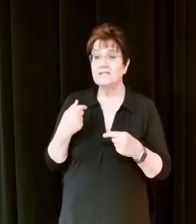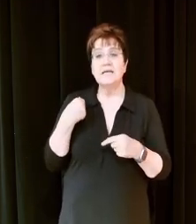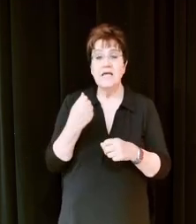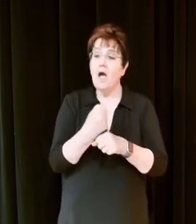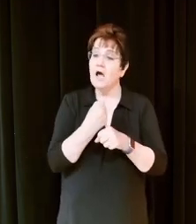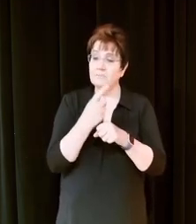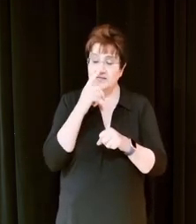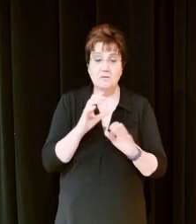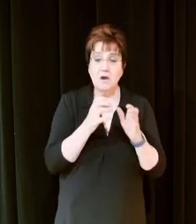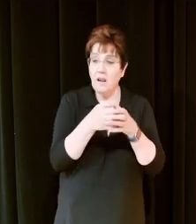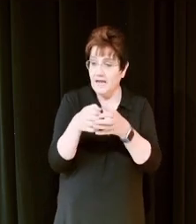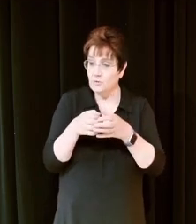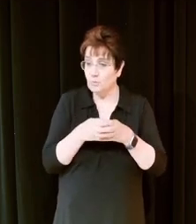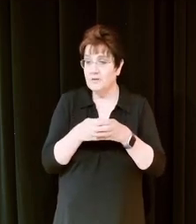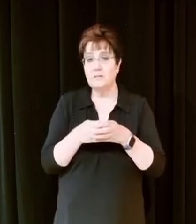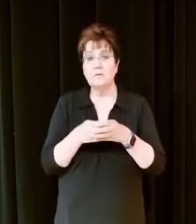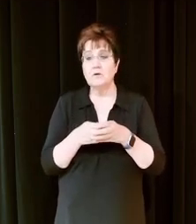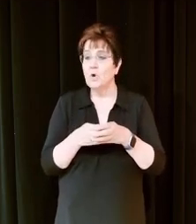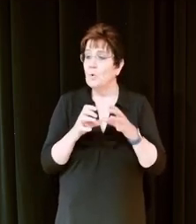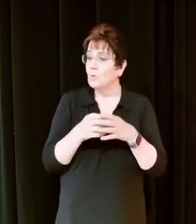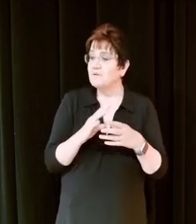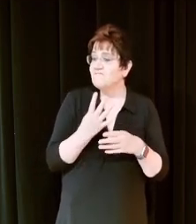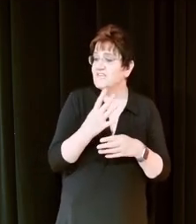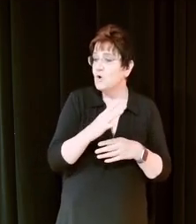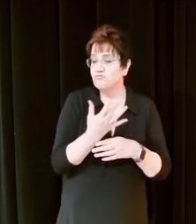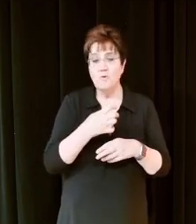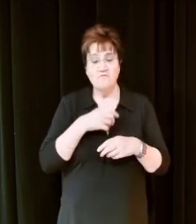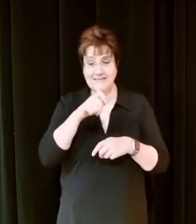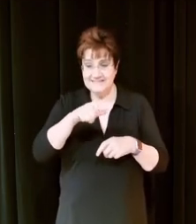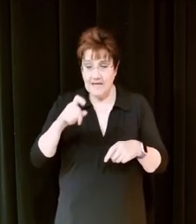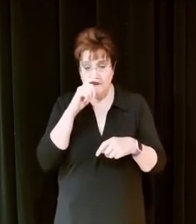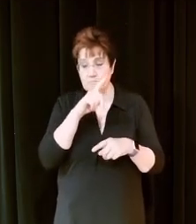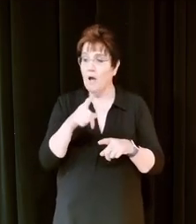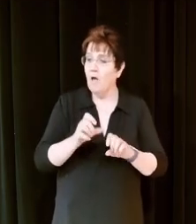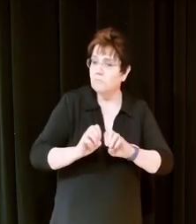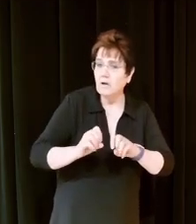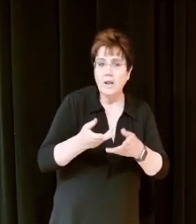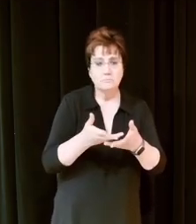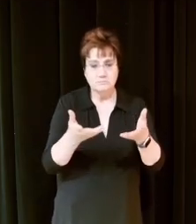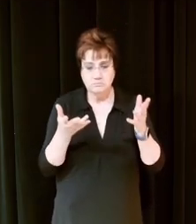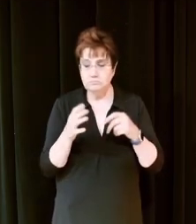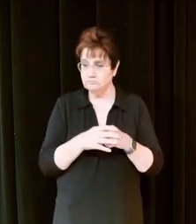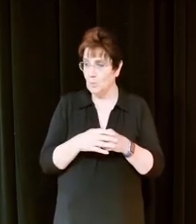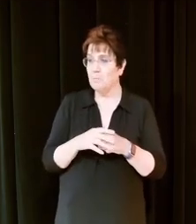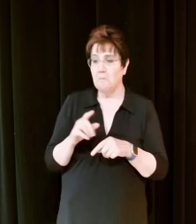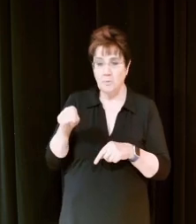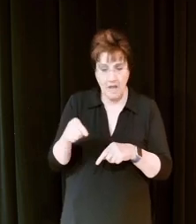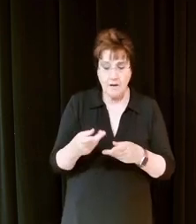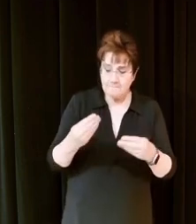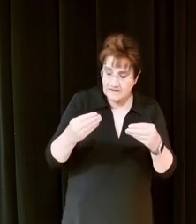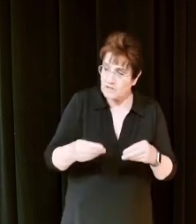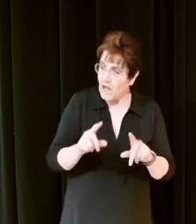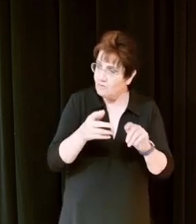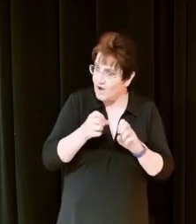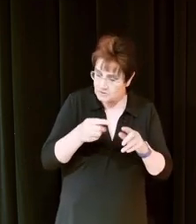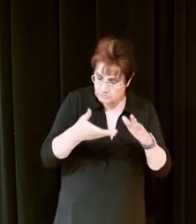mit 4 Patienten, maximal 5. Habe die alle gleich eingeführt, also die hatten eine Material, sozusagen Vorstellung von mir bekommen. Und dann habe ich